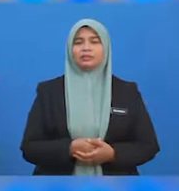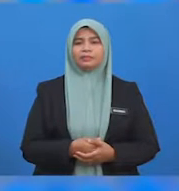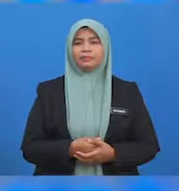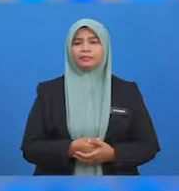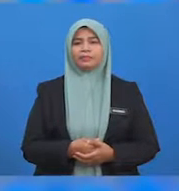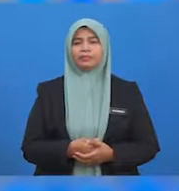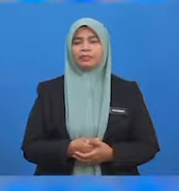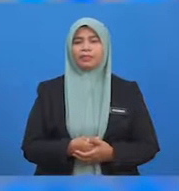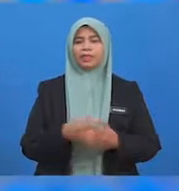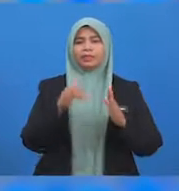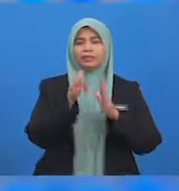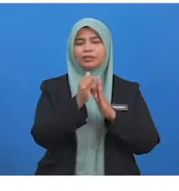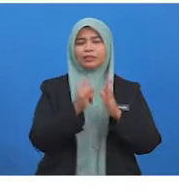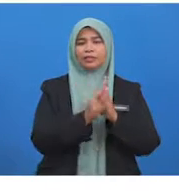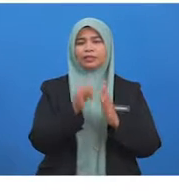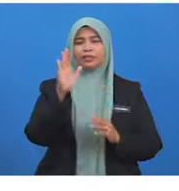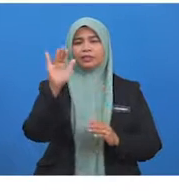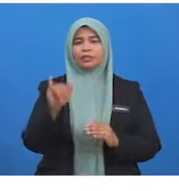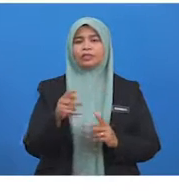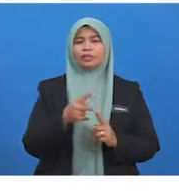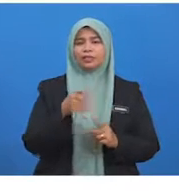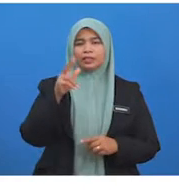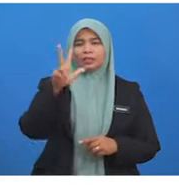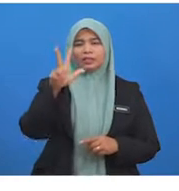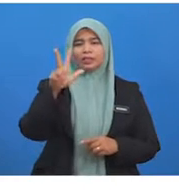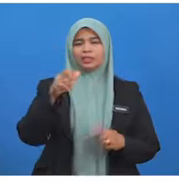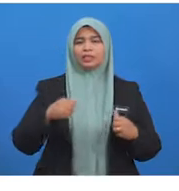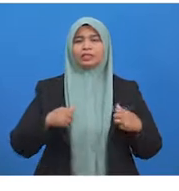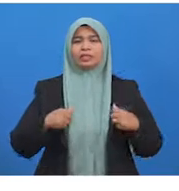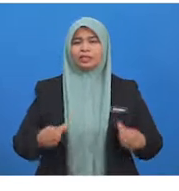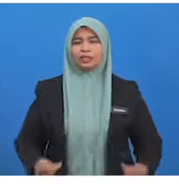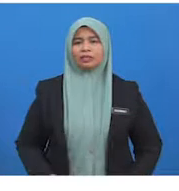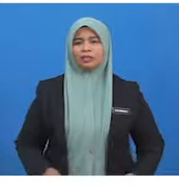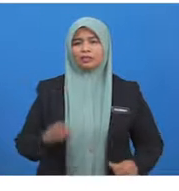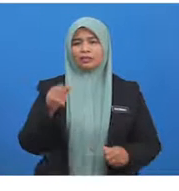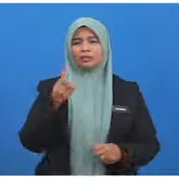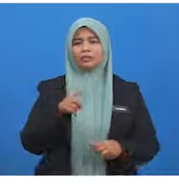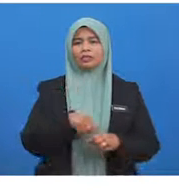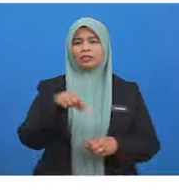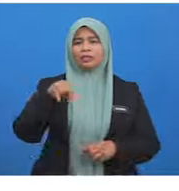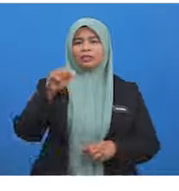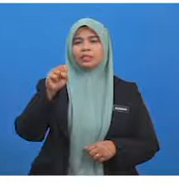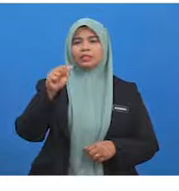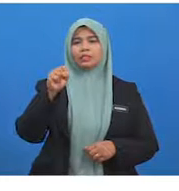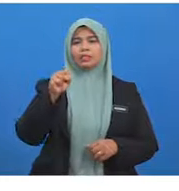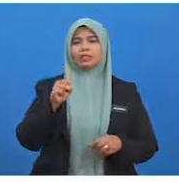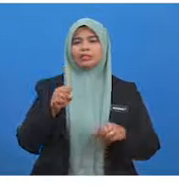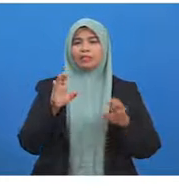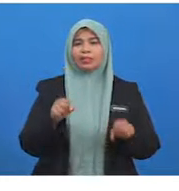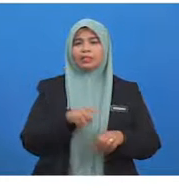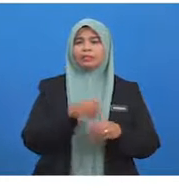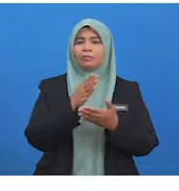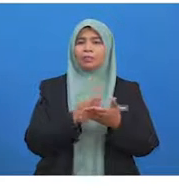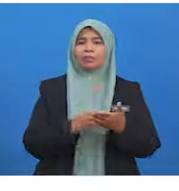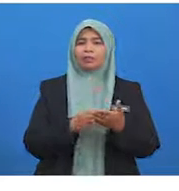situasinya. Syarat yang ketiga ialah anggota yang hendak dikisas boleh dipotong pada sendi